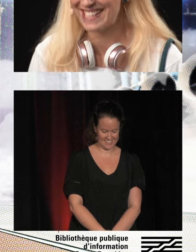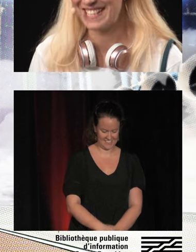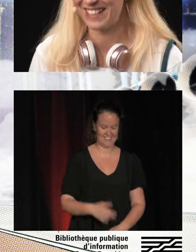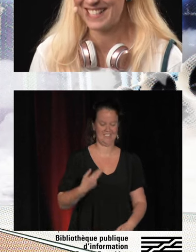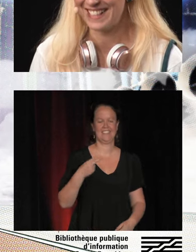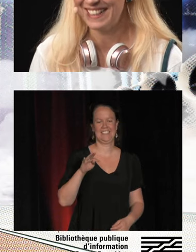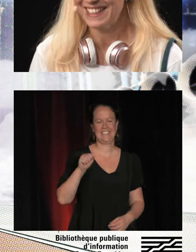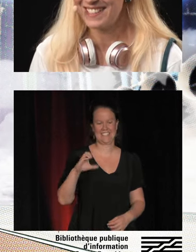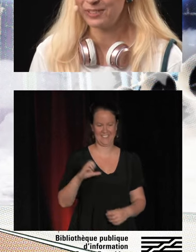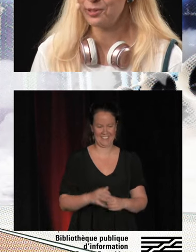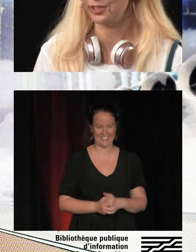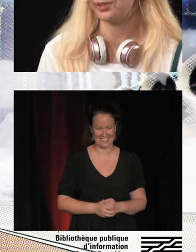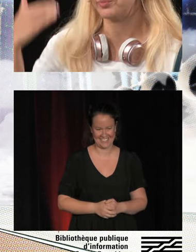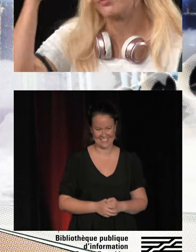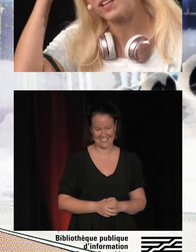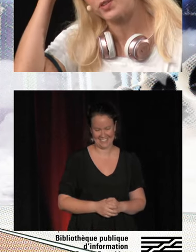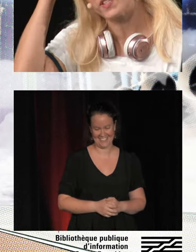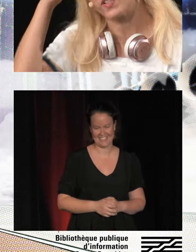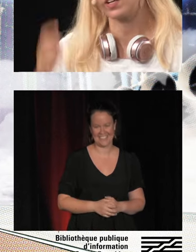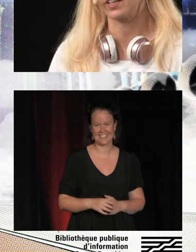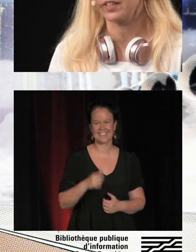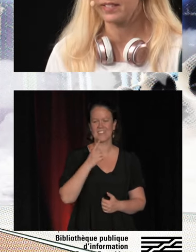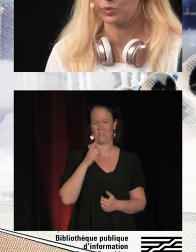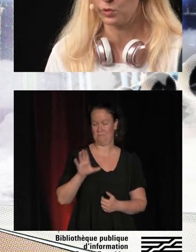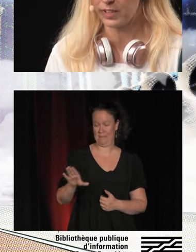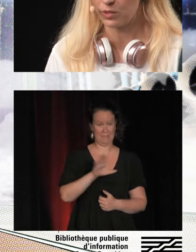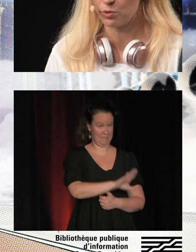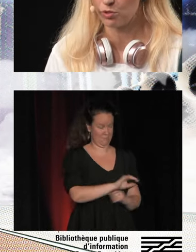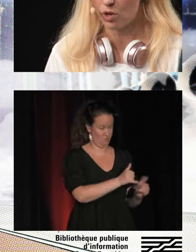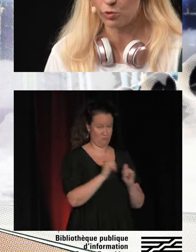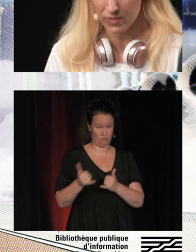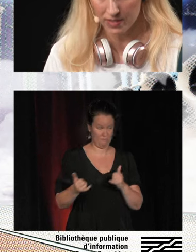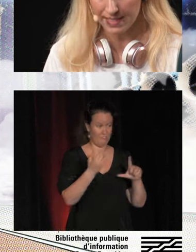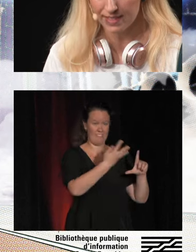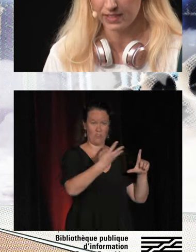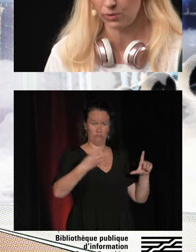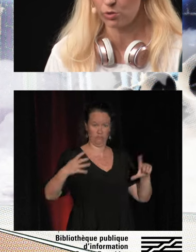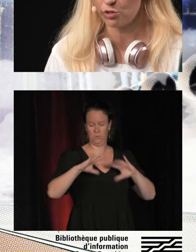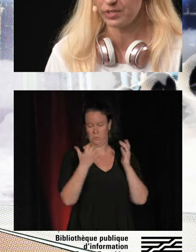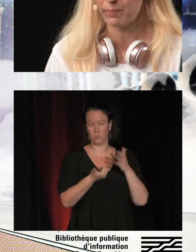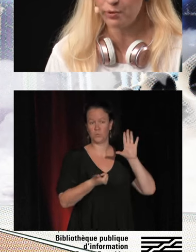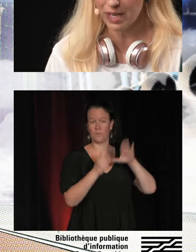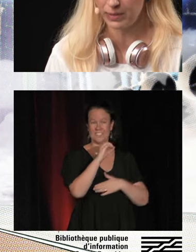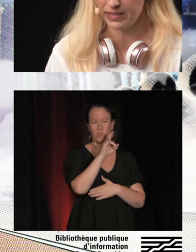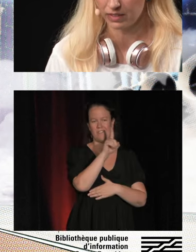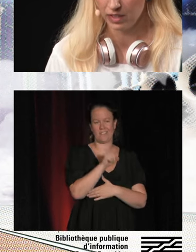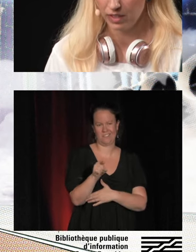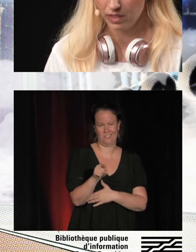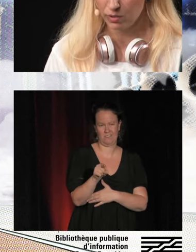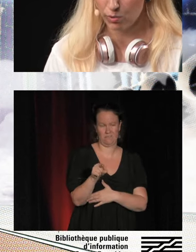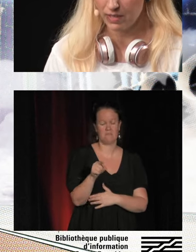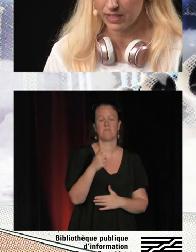Le NTSC, voilà, c'est ça. C'est donc le nombre de fréquences. C'est donc une fréquence de jeu en 60 Hz. Et donc le jeu est plus